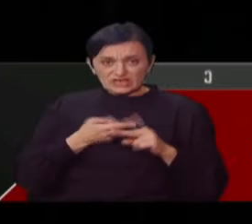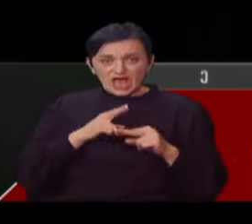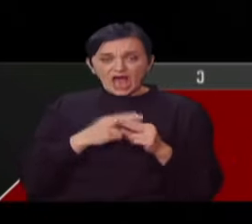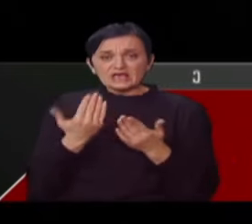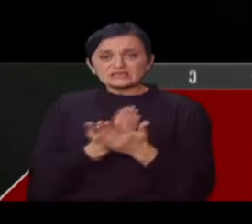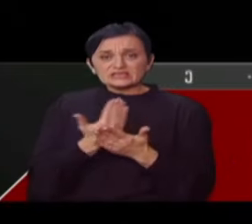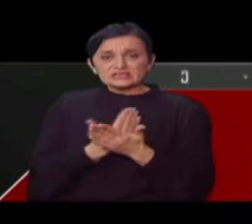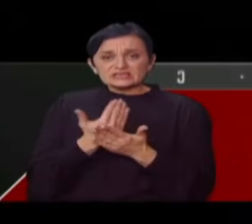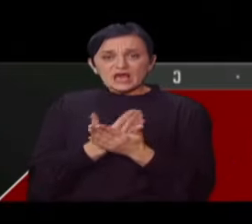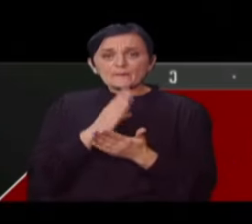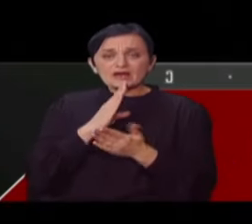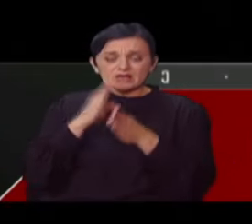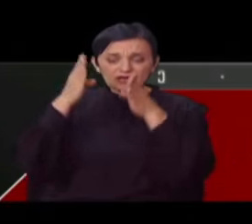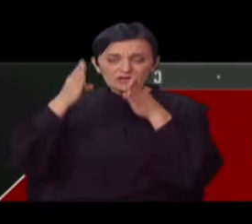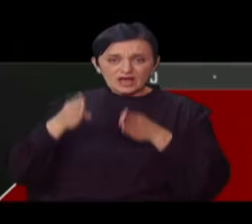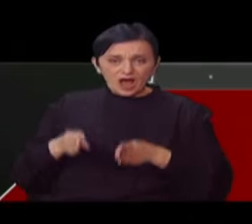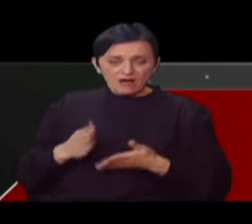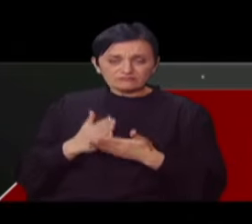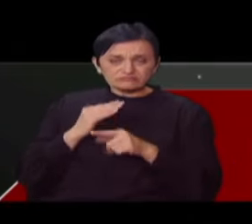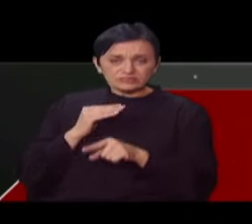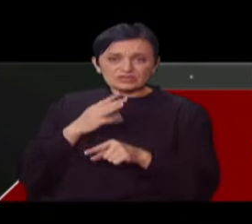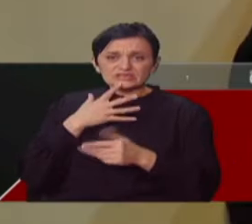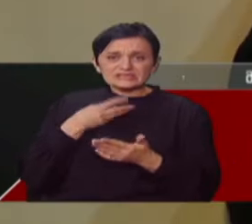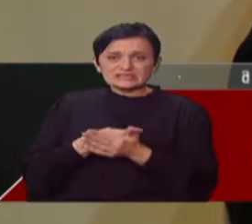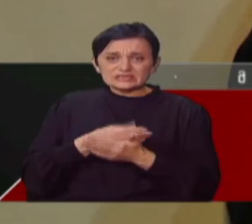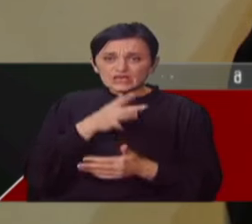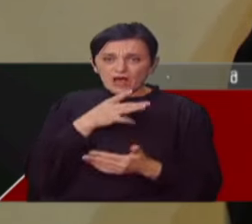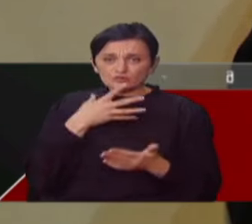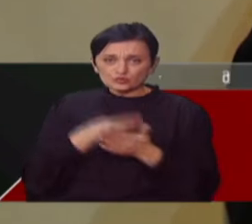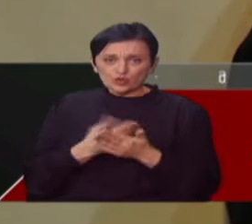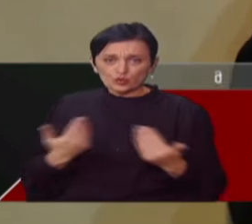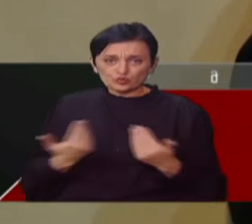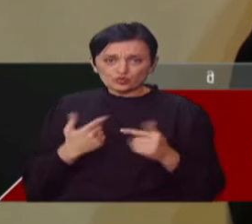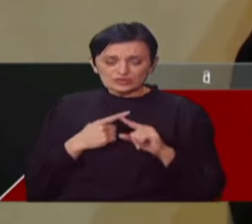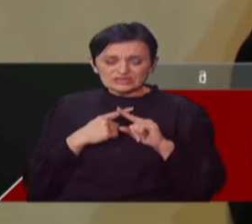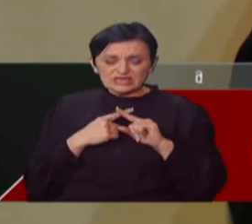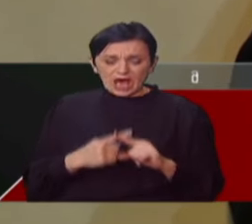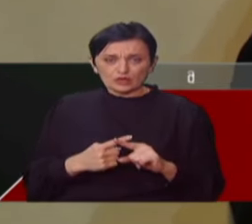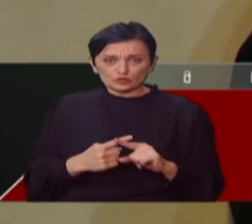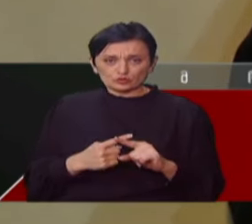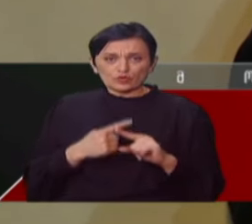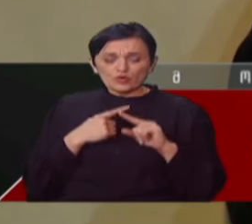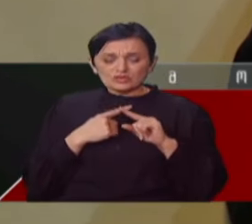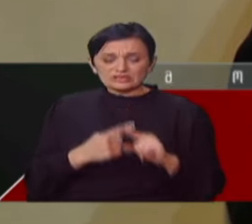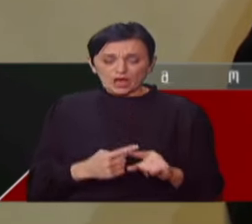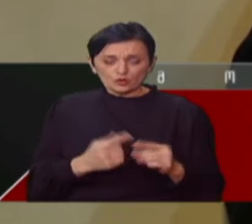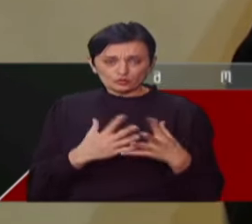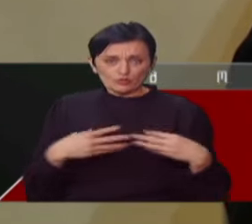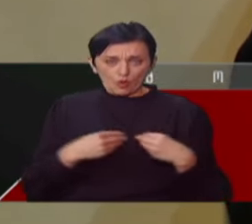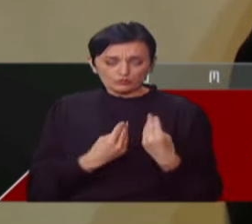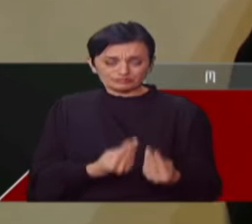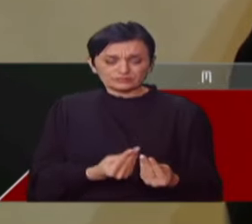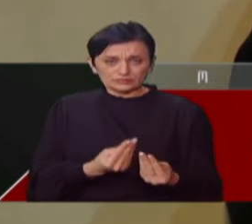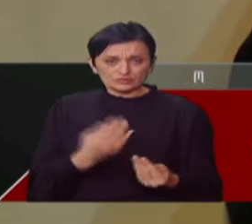calze, romelmat sakutari dro, sakutari tshovreba datmo. Dautmo ojaks,